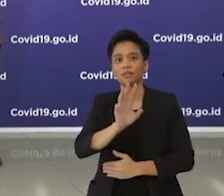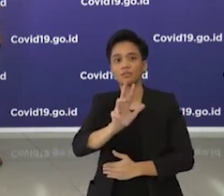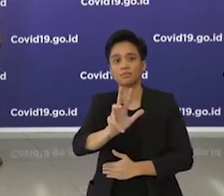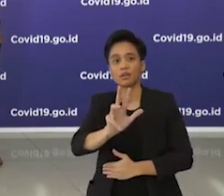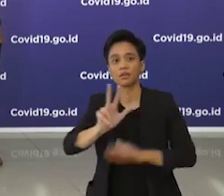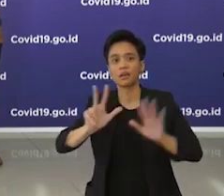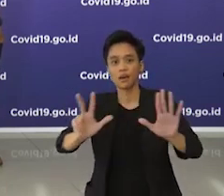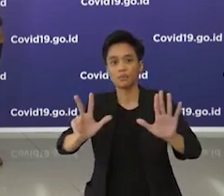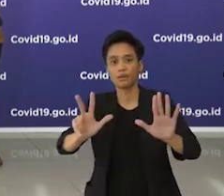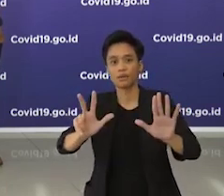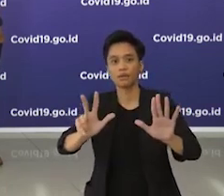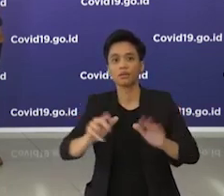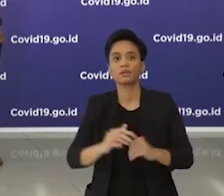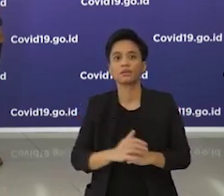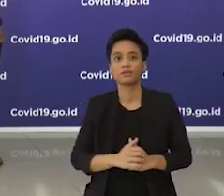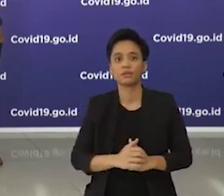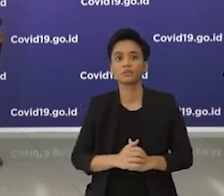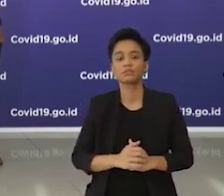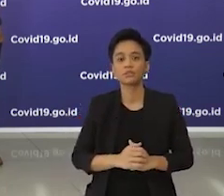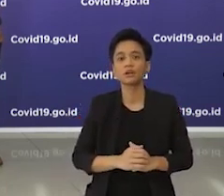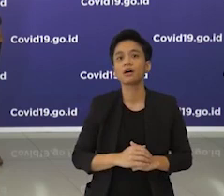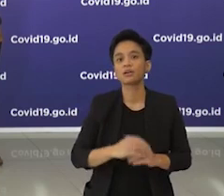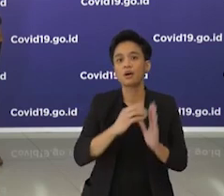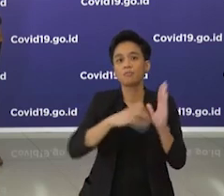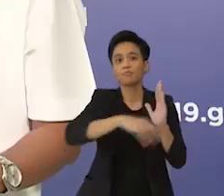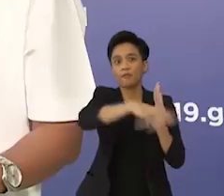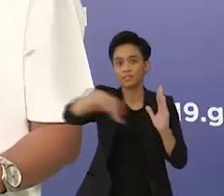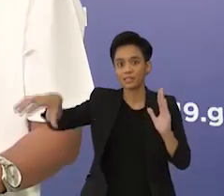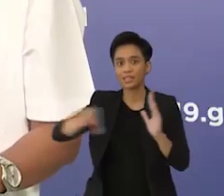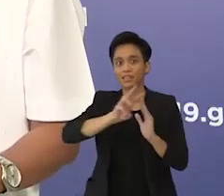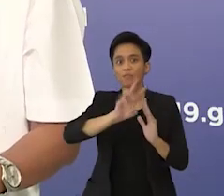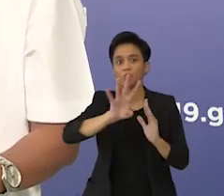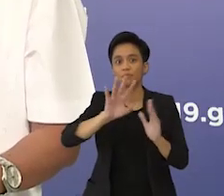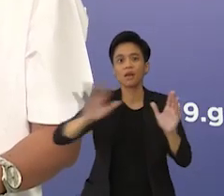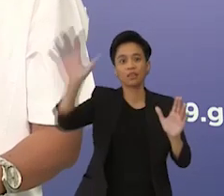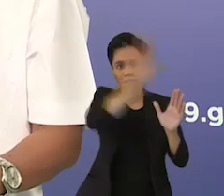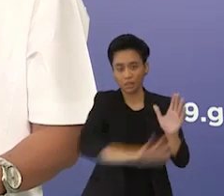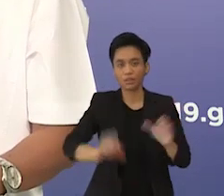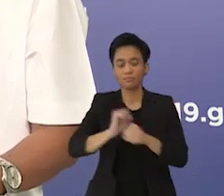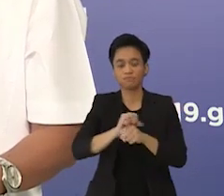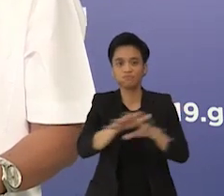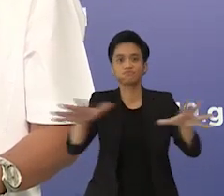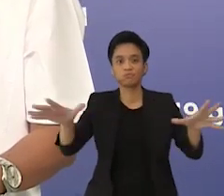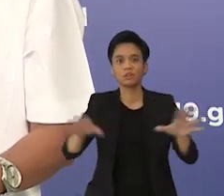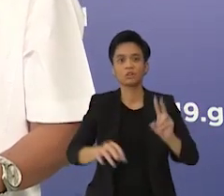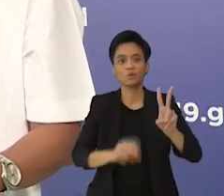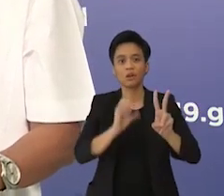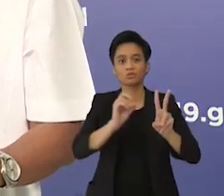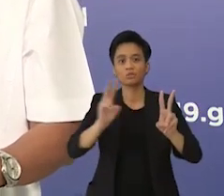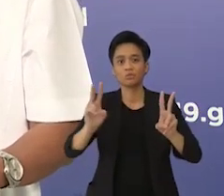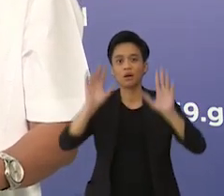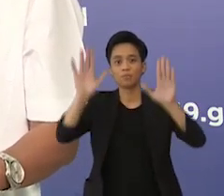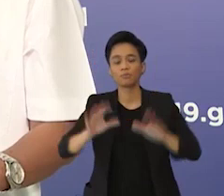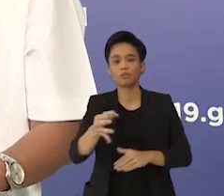498 orang 34provinsi terdampak dan 202 kabupaten kota